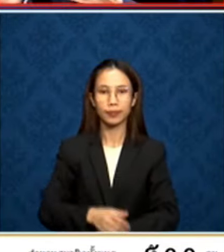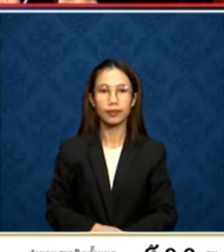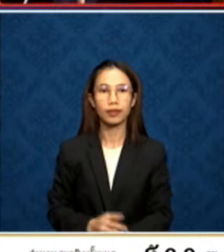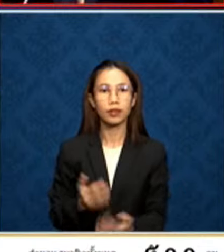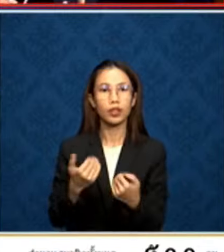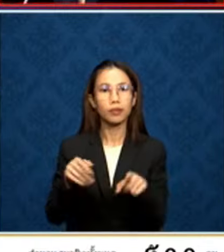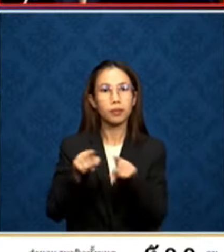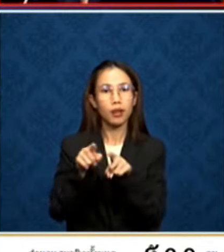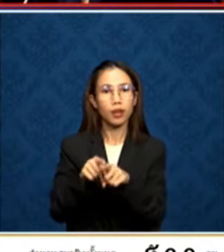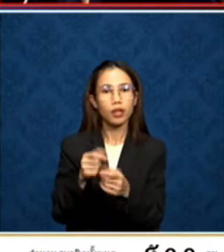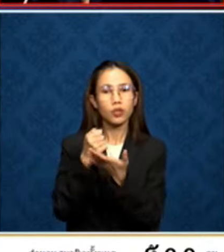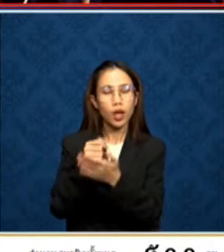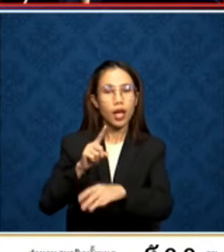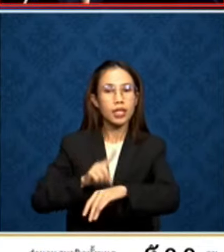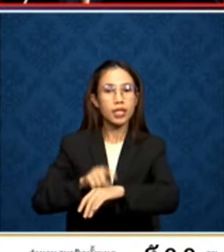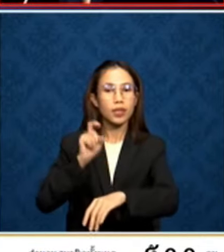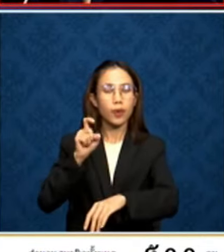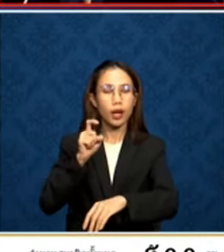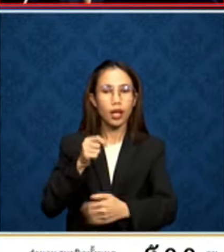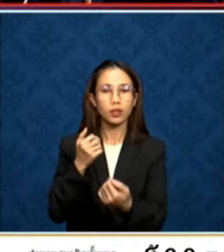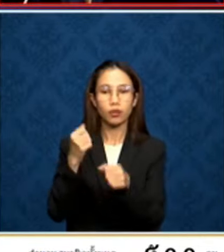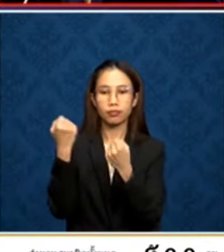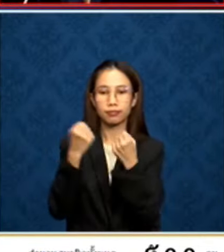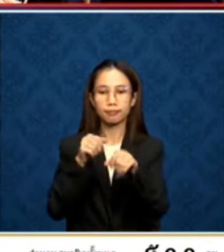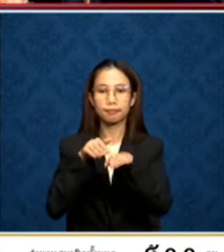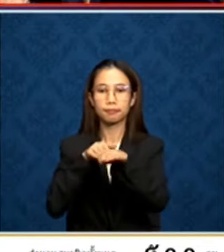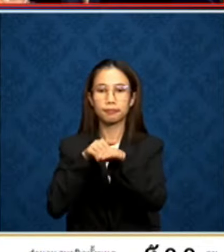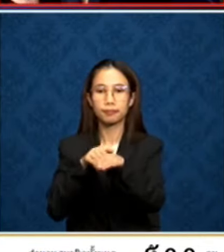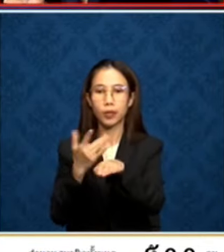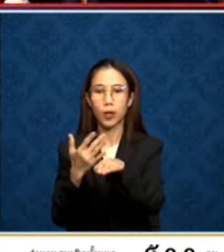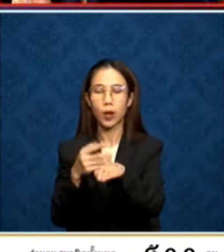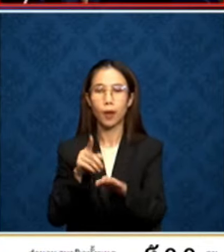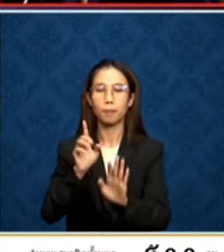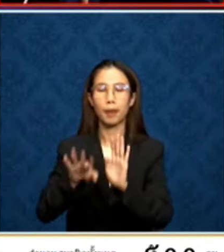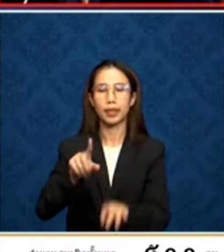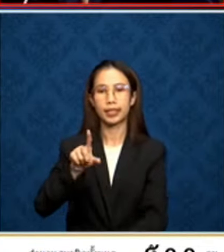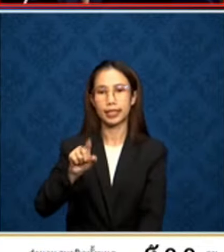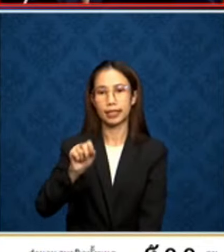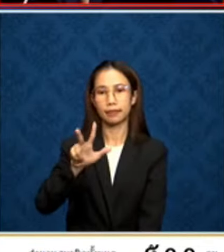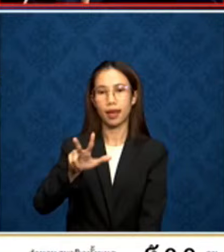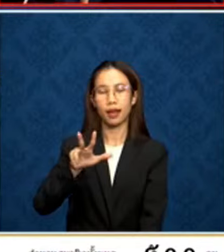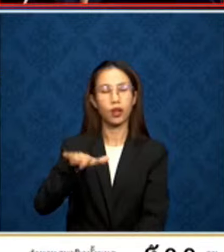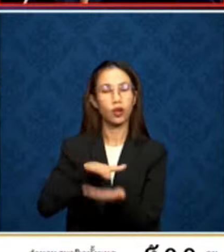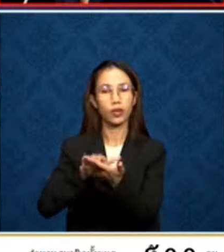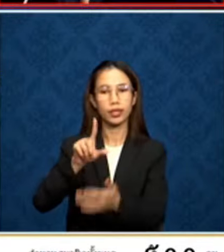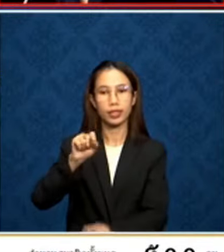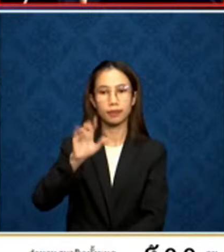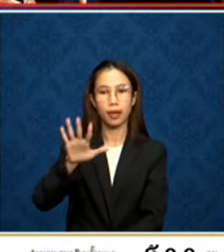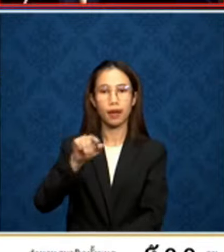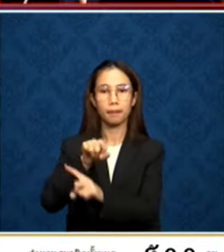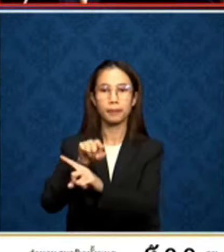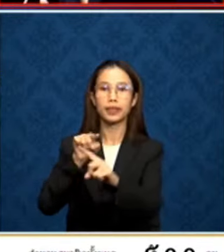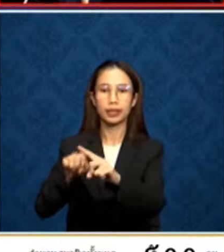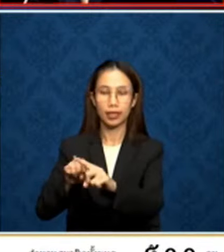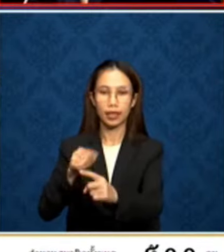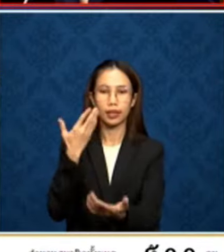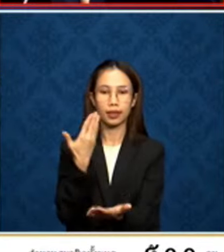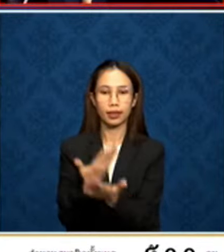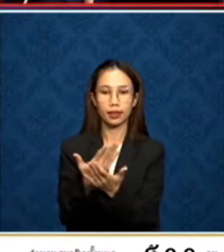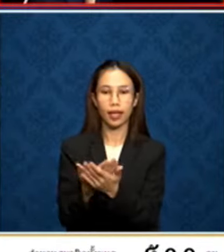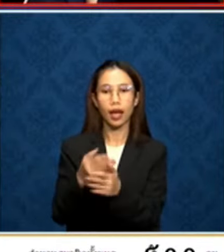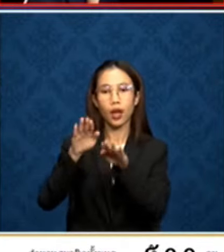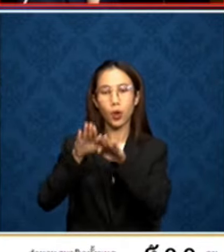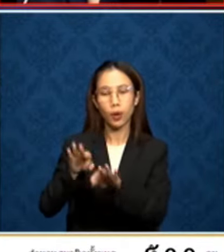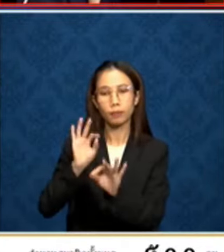เป็นการลดการเสียเวลาบนท้องถนนได้ถึงเอ่อร้อยละ 25นะคะต่อวันแล้วก็ลดค่าใช้จ่ายที่เพิ่มขึ้น